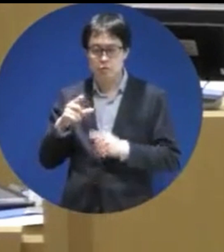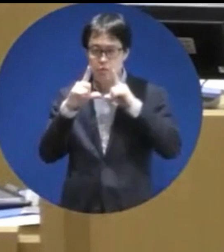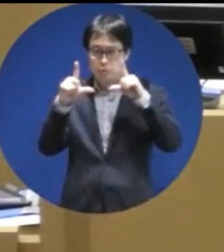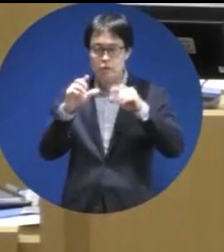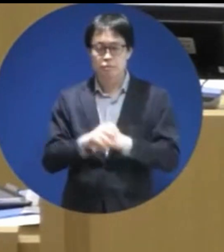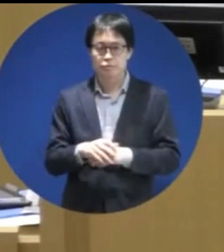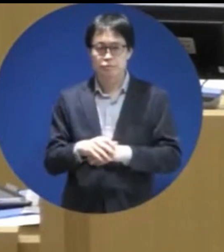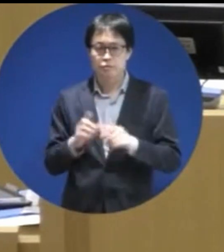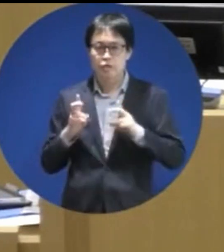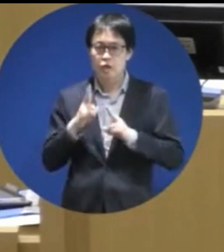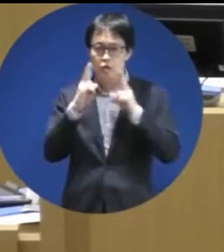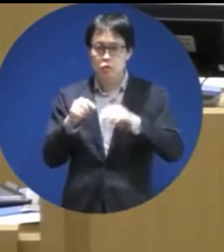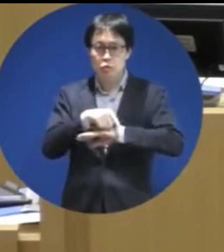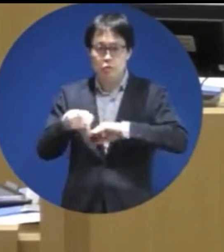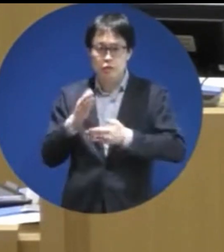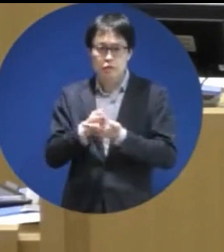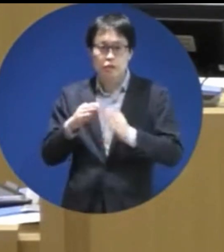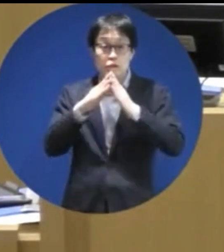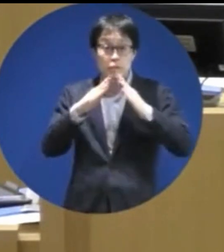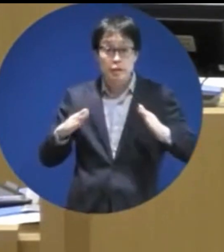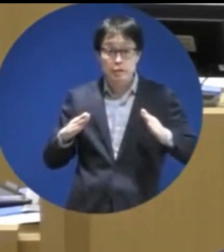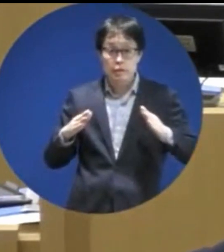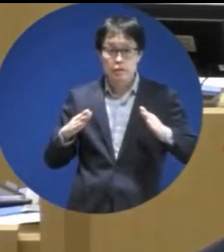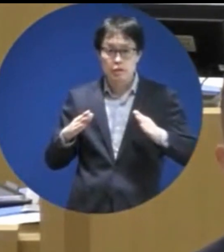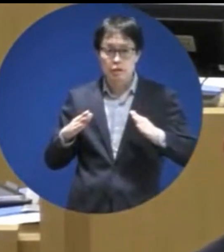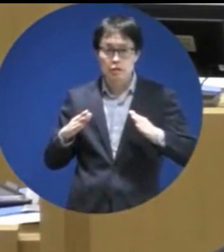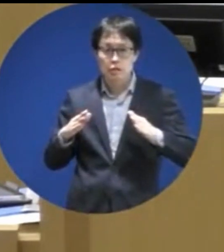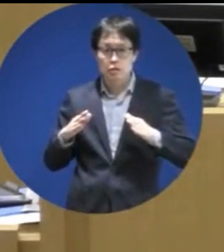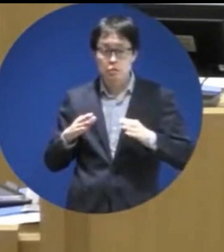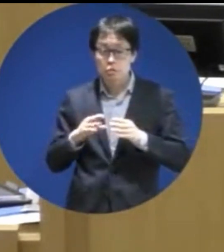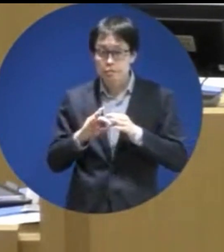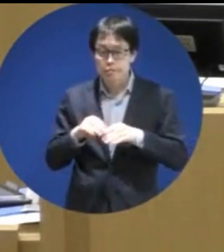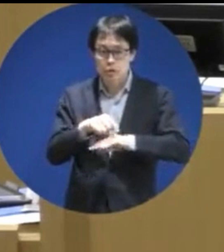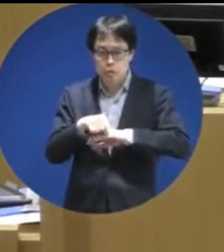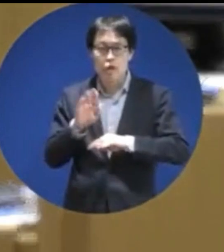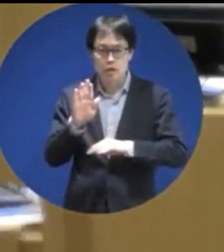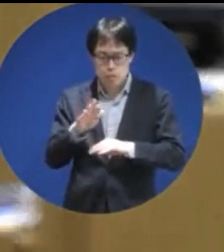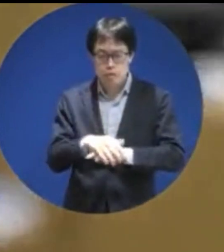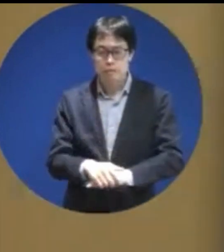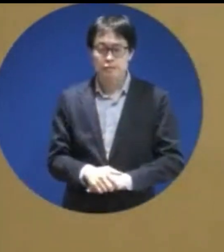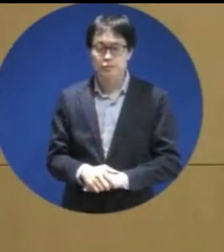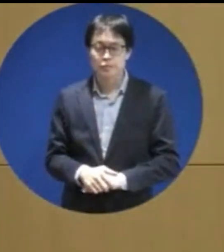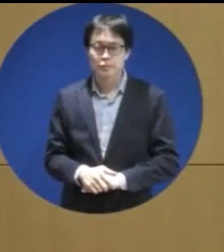。都市計画説明会の原案の説明会がこの先あります。以上答弁といたします。